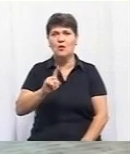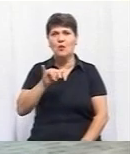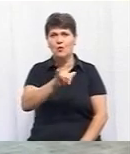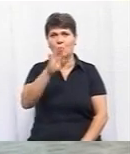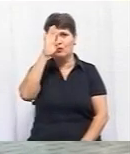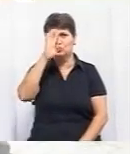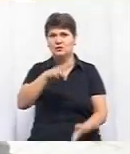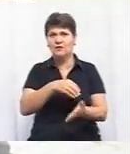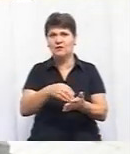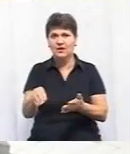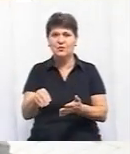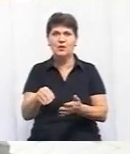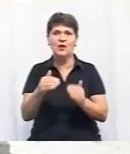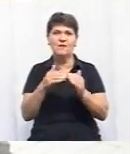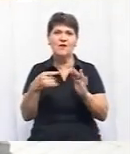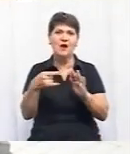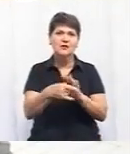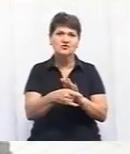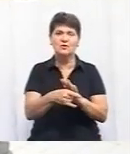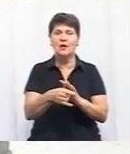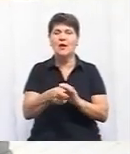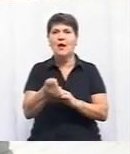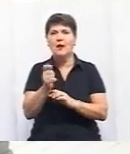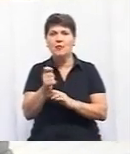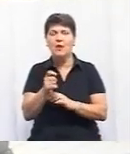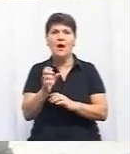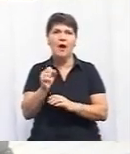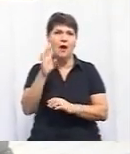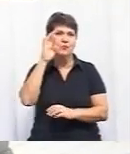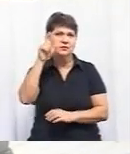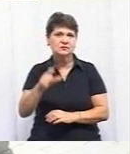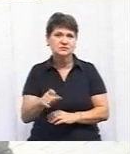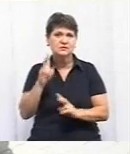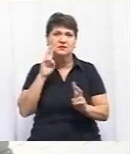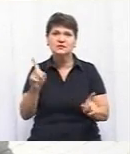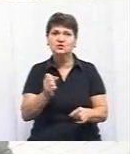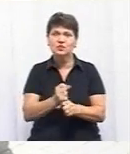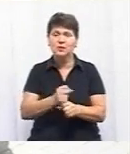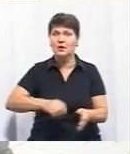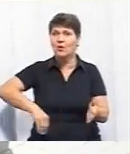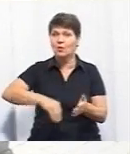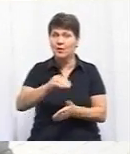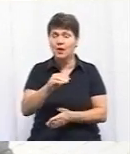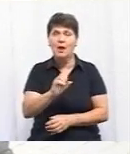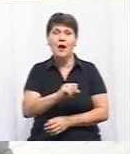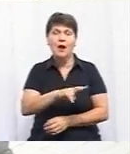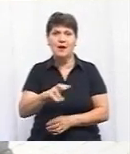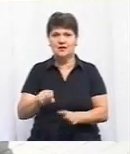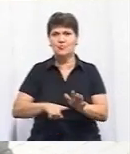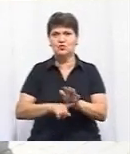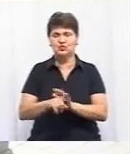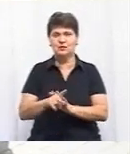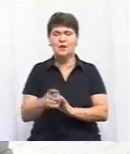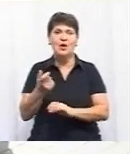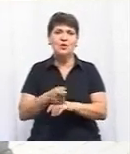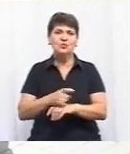за призначенням. Стояв в гаражі в чоловіка і він не знав, що з ним робити. Ми його купили і от з нього починаємо. Але на майбутнє ми дуже